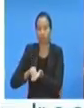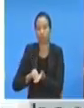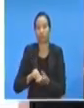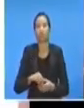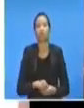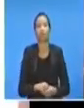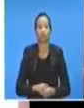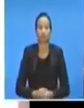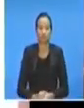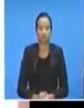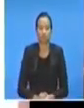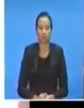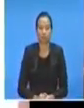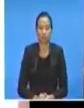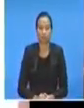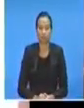วย